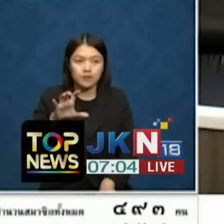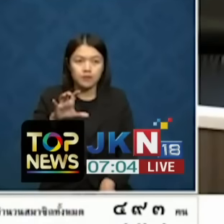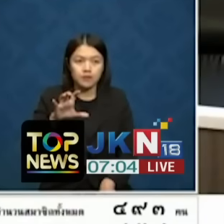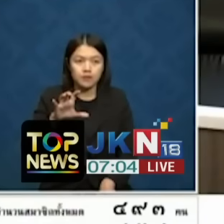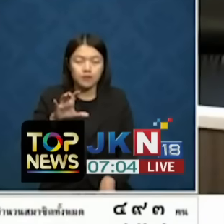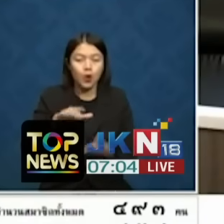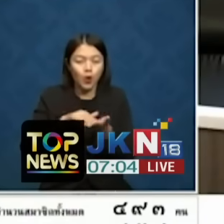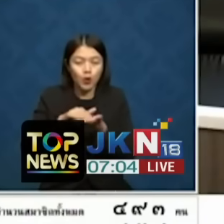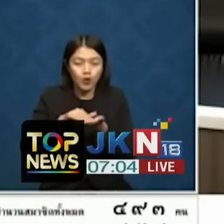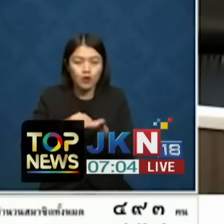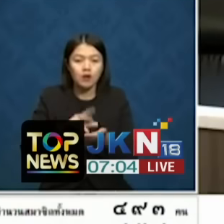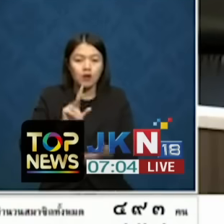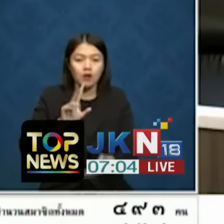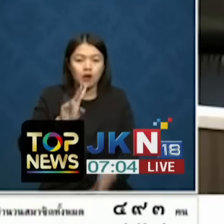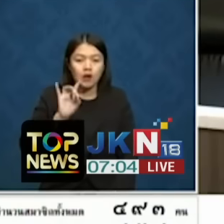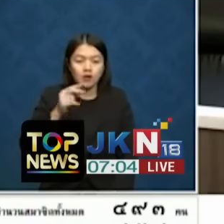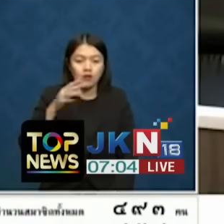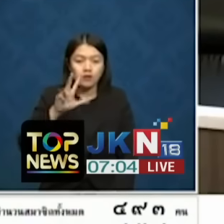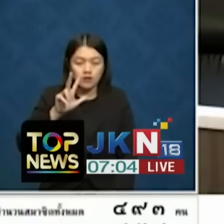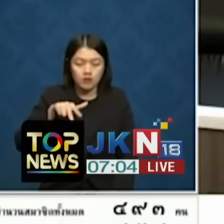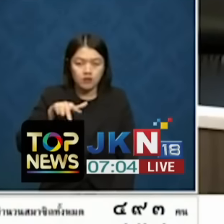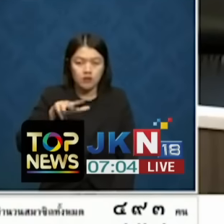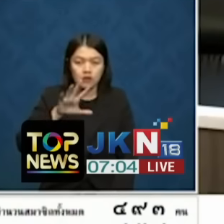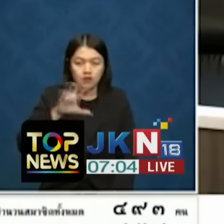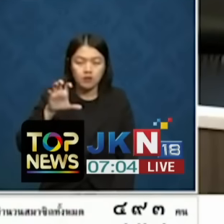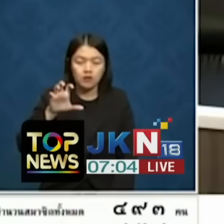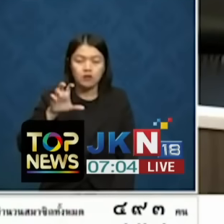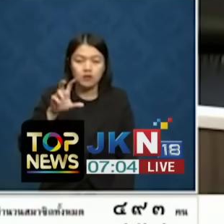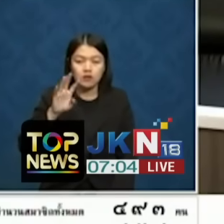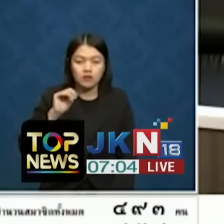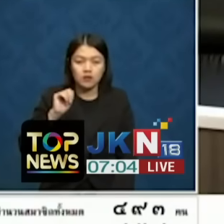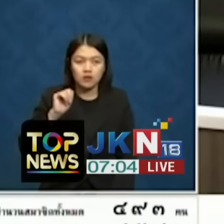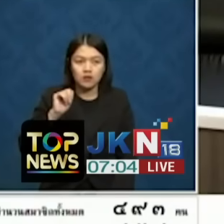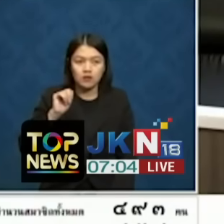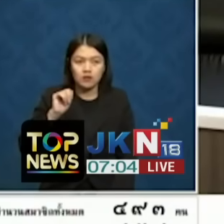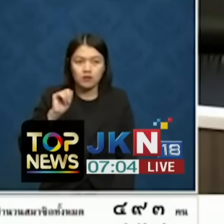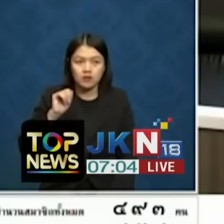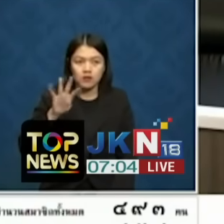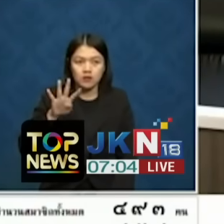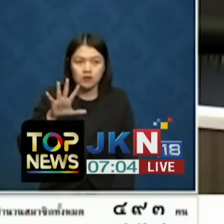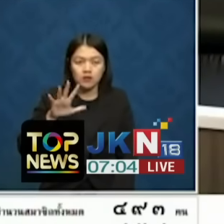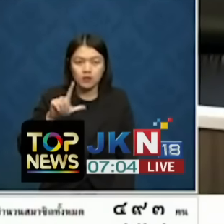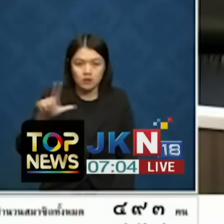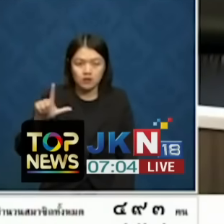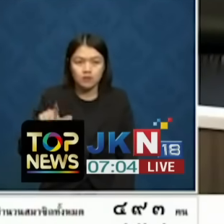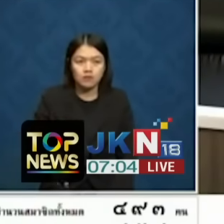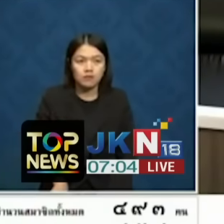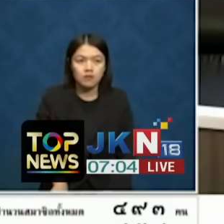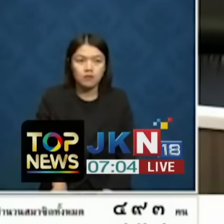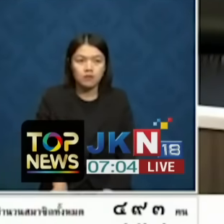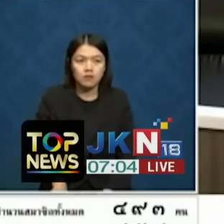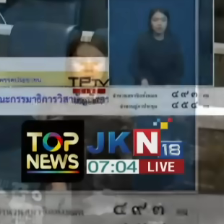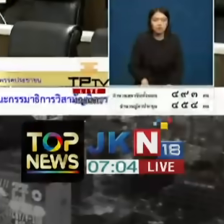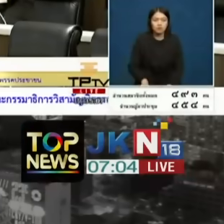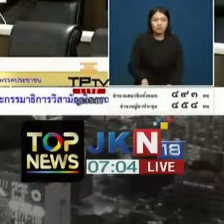ฏว่าพออภิปรายแล้วพูดผิดพูดถูกจำนวนตัวเลขอ่านผิดจำสสแก้